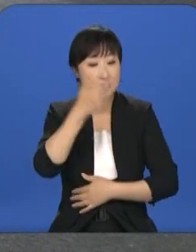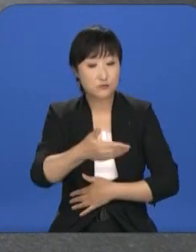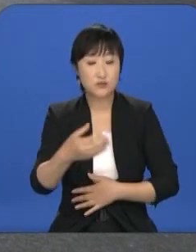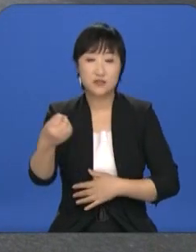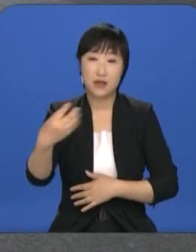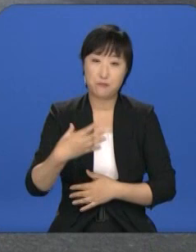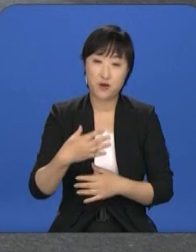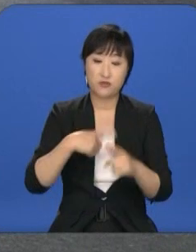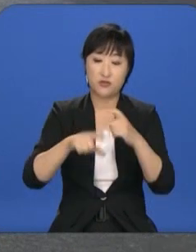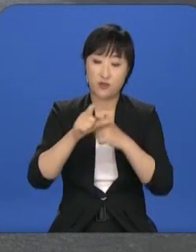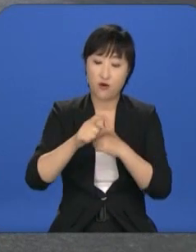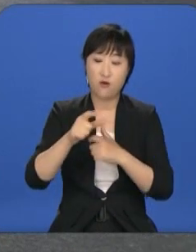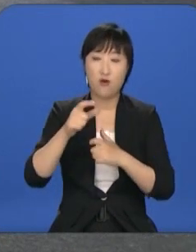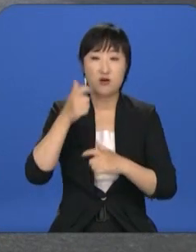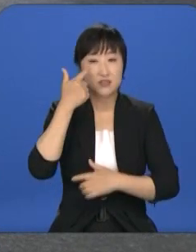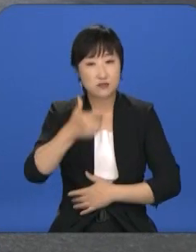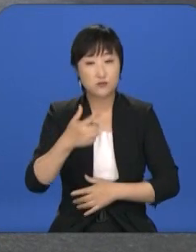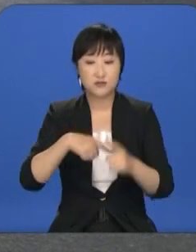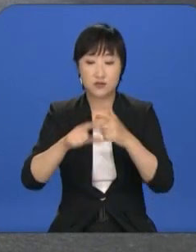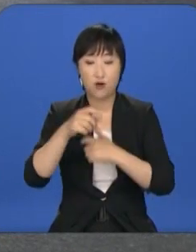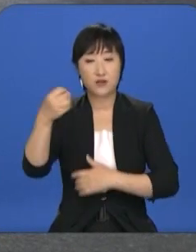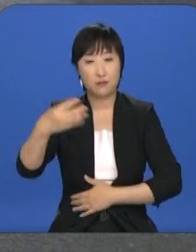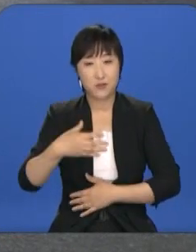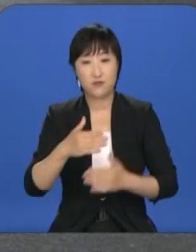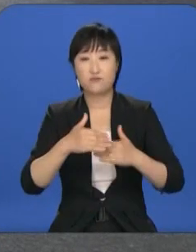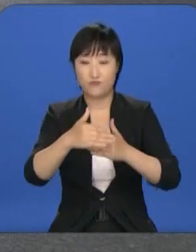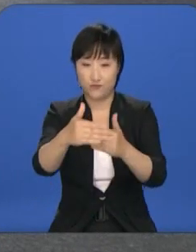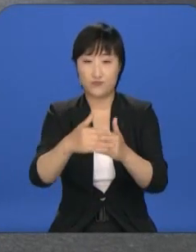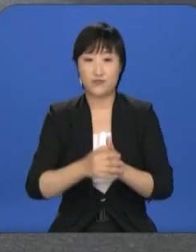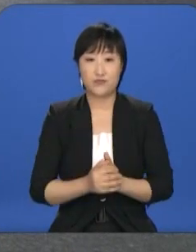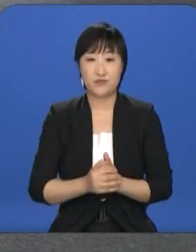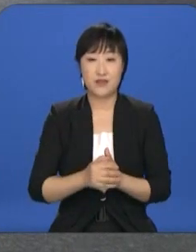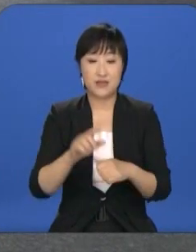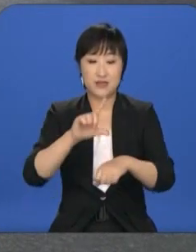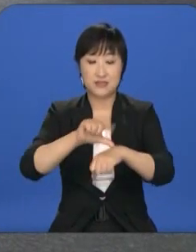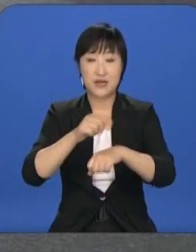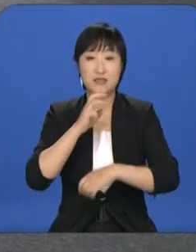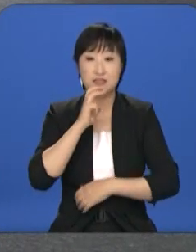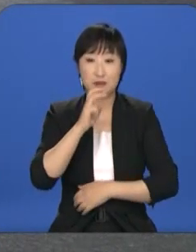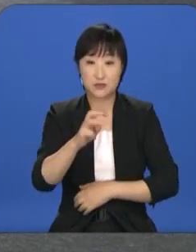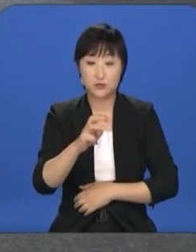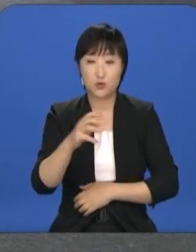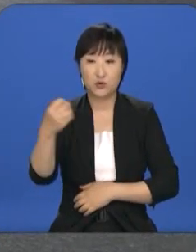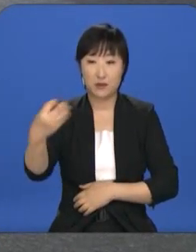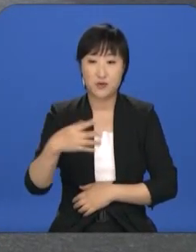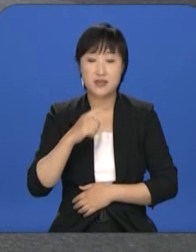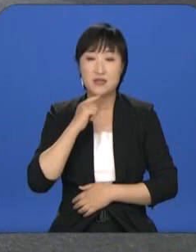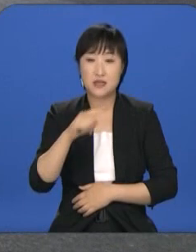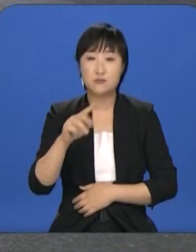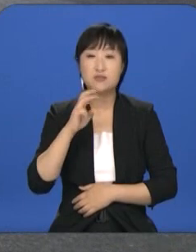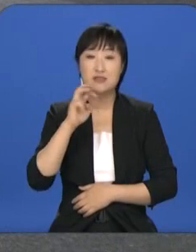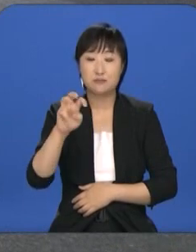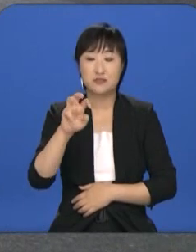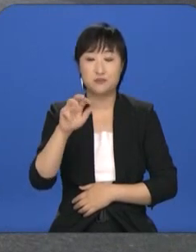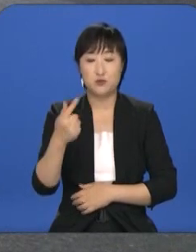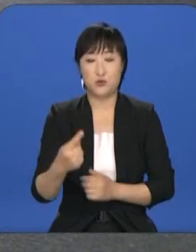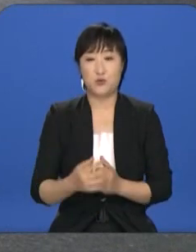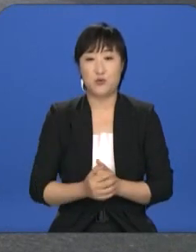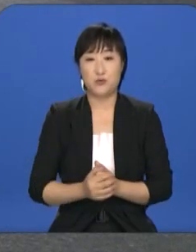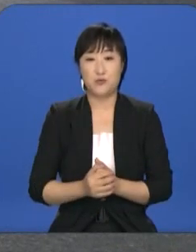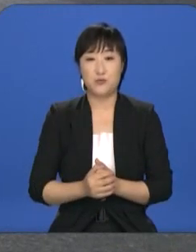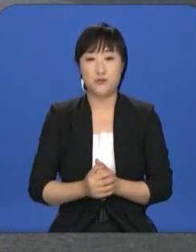질문, 답변, 보충질문, 보충답변의 형식으로 진행됩니다. 질문 시간은 30초, 답변 시간은 1분